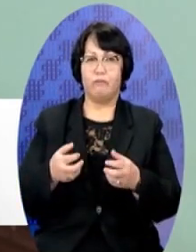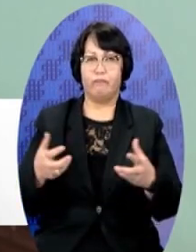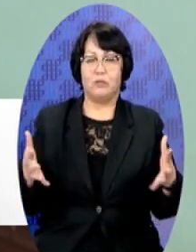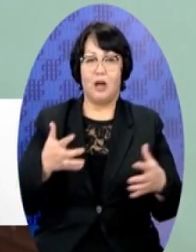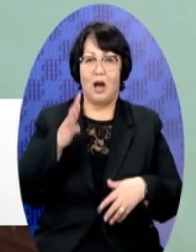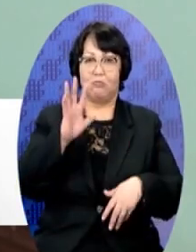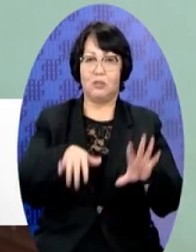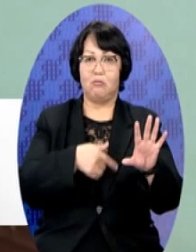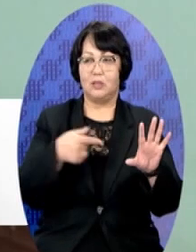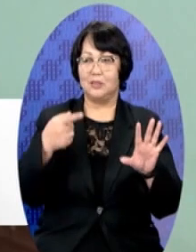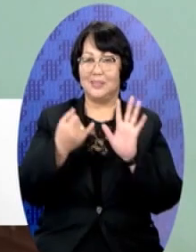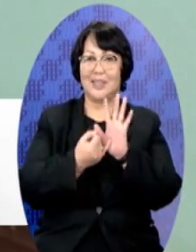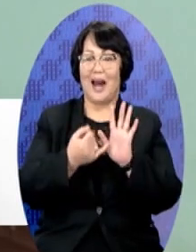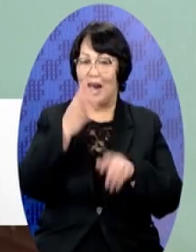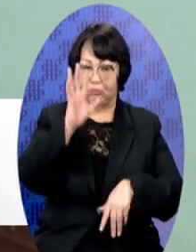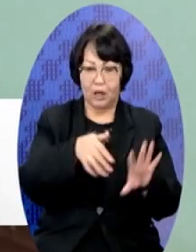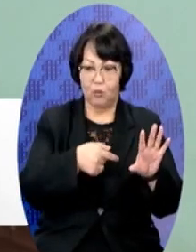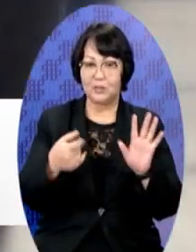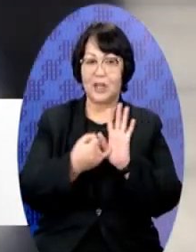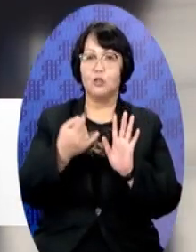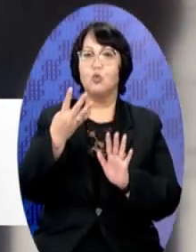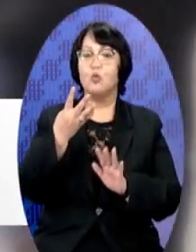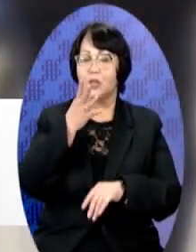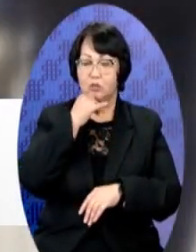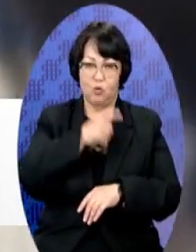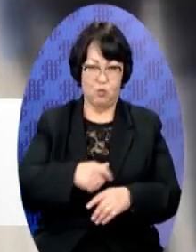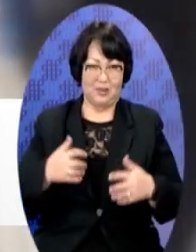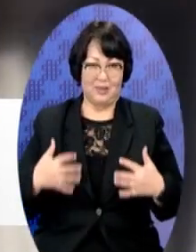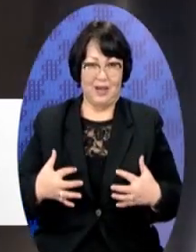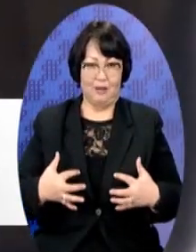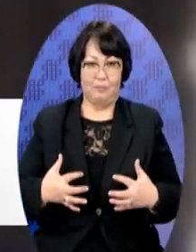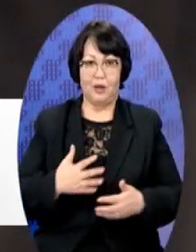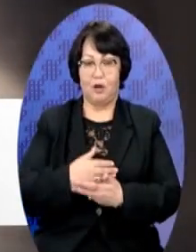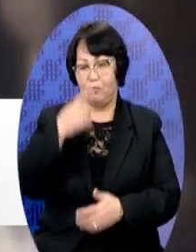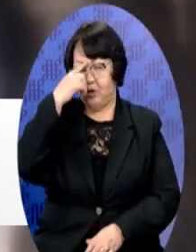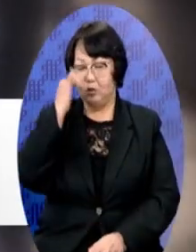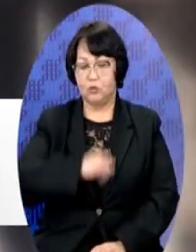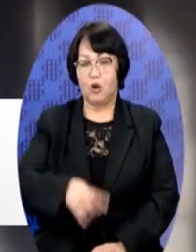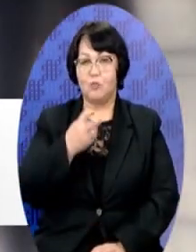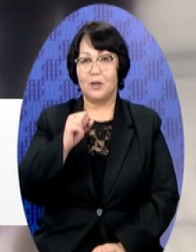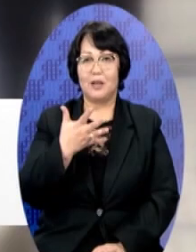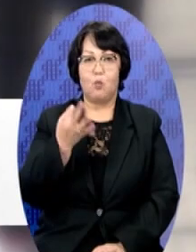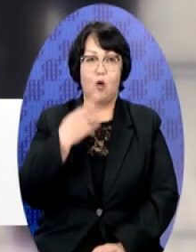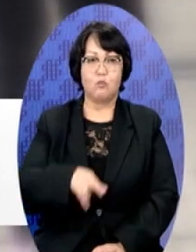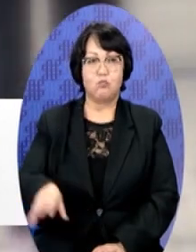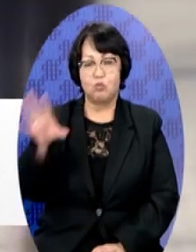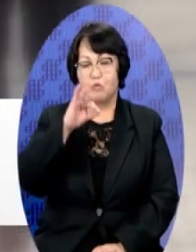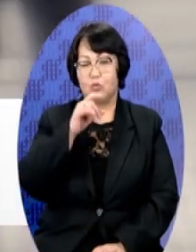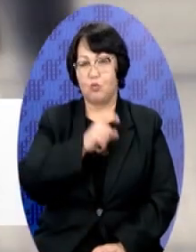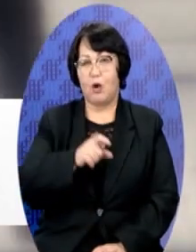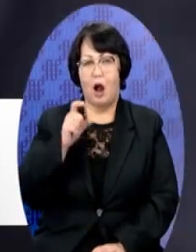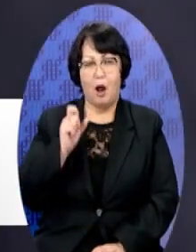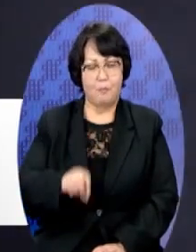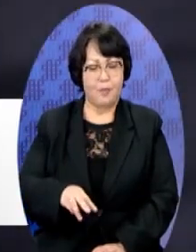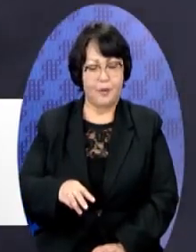15-64 насны хүн амын дунд таргалт маань нэмэгдсэн байна. Зөвхөн манай улсын хувьд 2005 онд нийт хүн амын 32% нь илүүдэлчинтэй гэсэн судалгаа